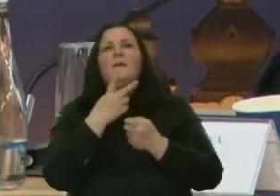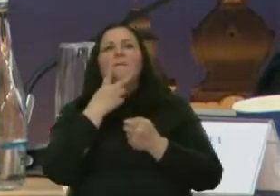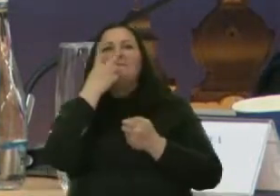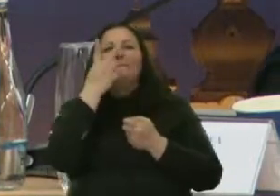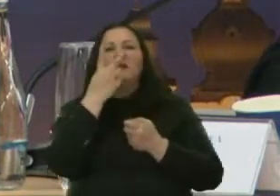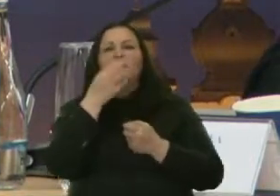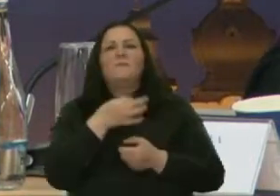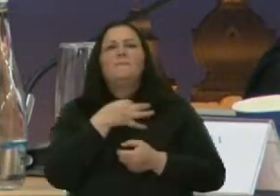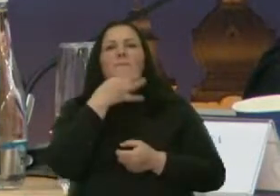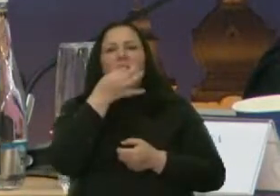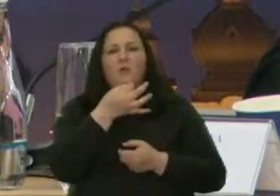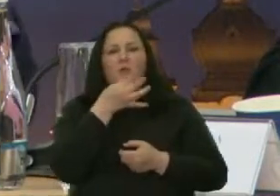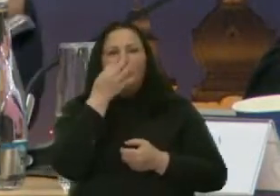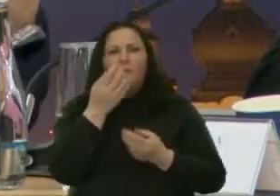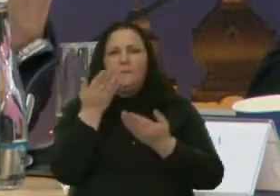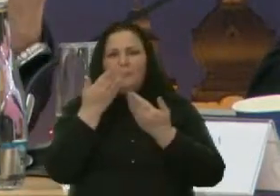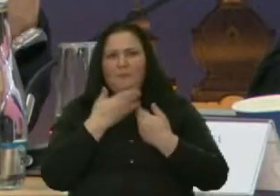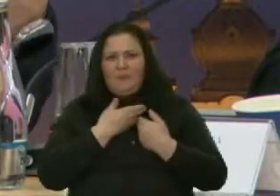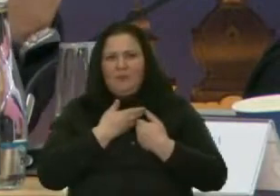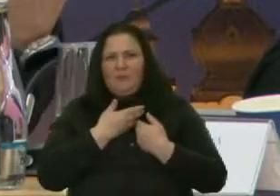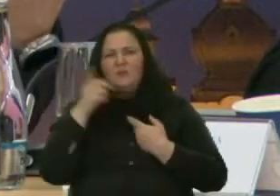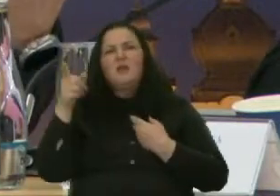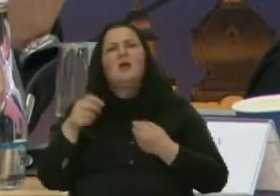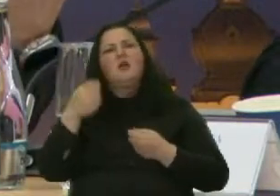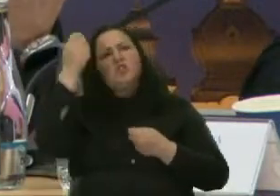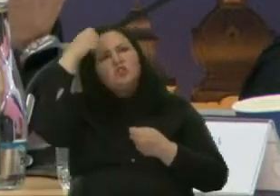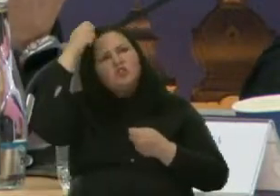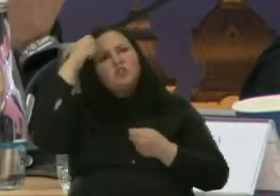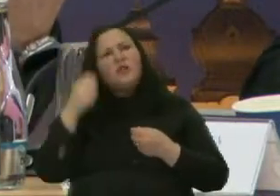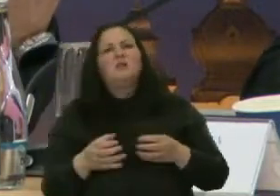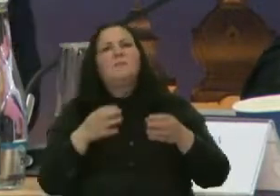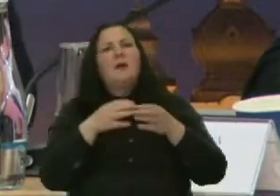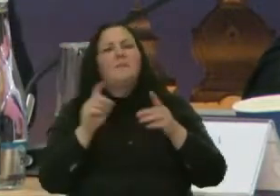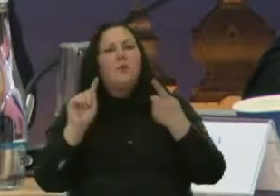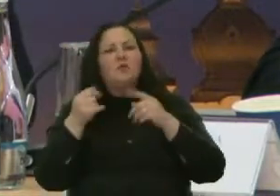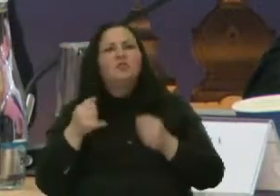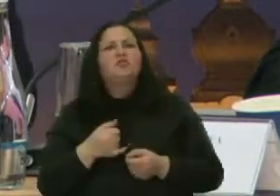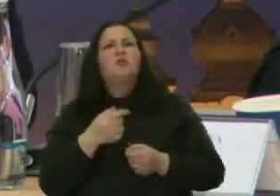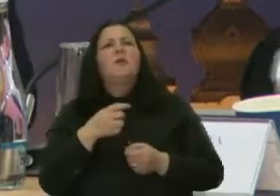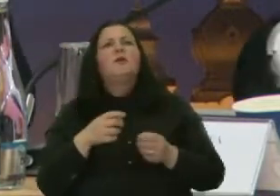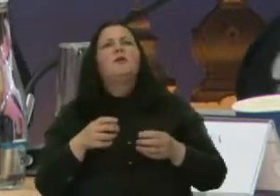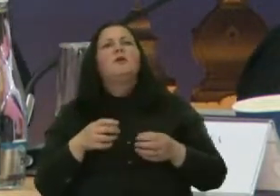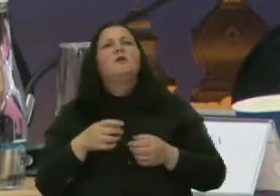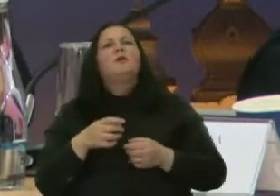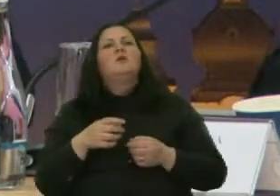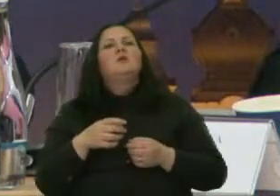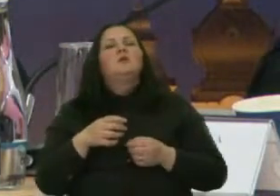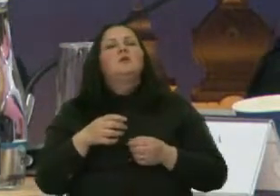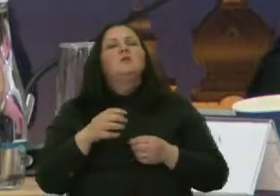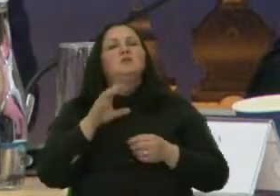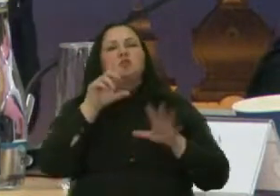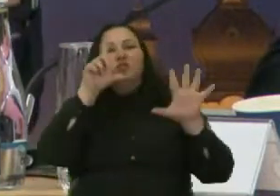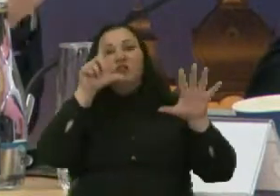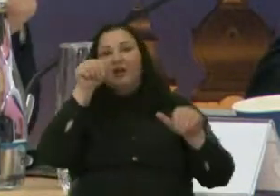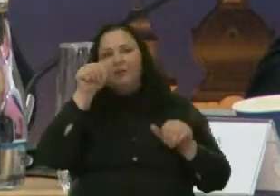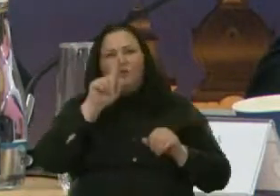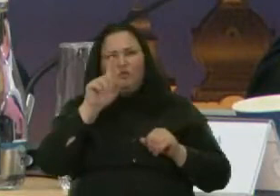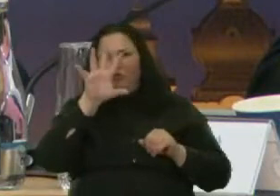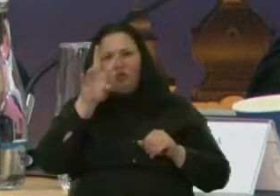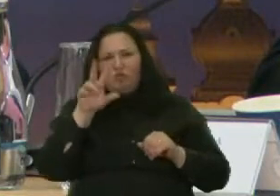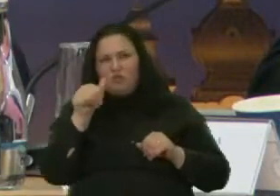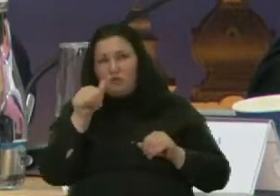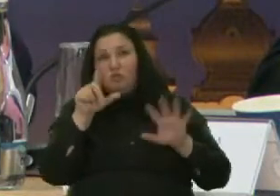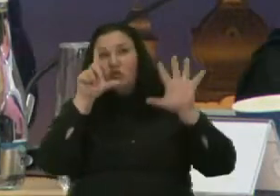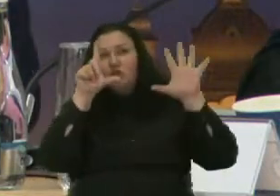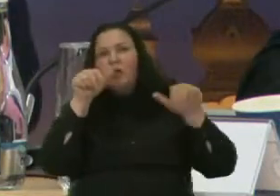propunerilor privite de la cetățeni societate civile partide politice 71 Nu 51 după ce am centralizat toate cele